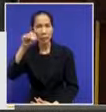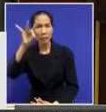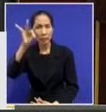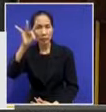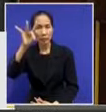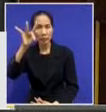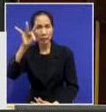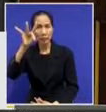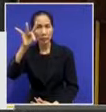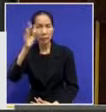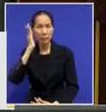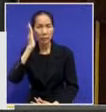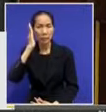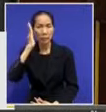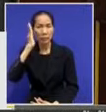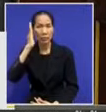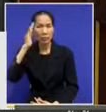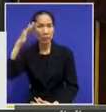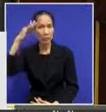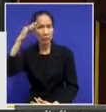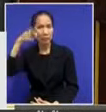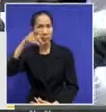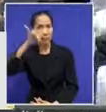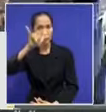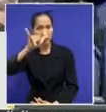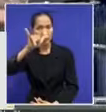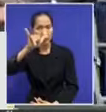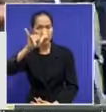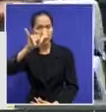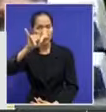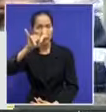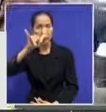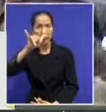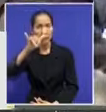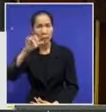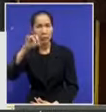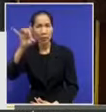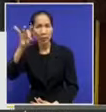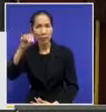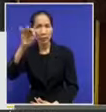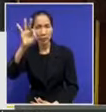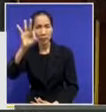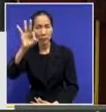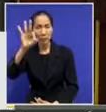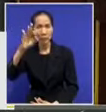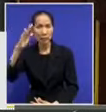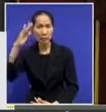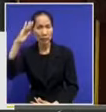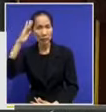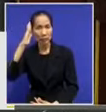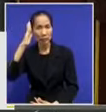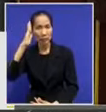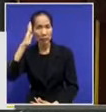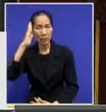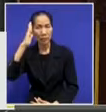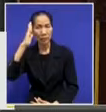188นายดุสิตเขมะศักชัย พลเอกประยุทธ์จันทร์โอชาครับ 189พลตำรวจเอกเดชณร